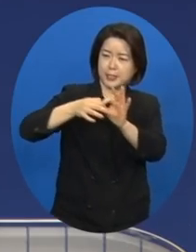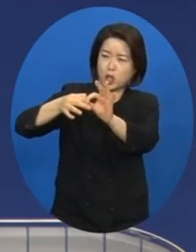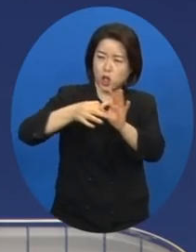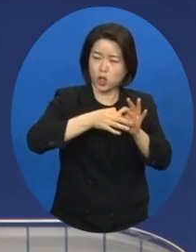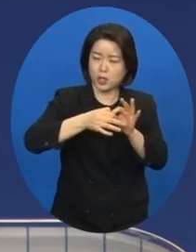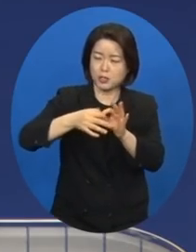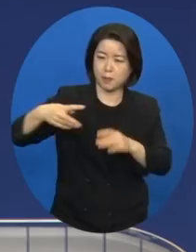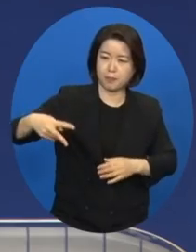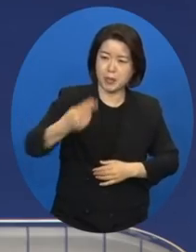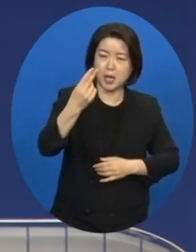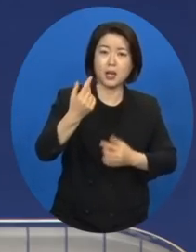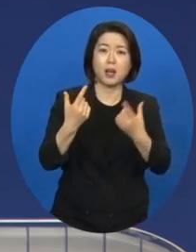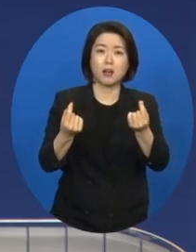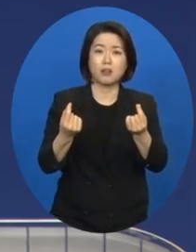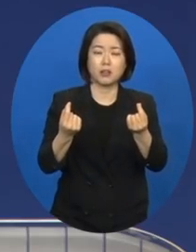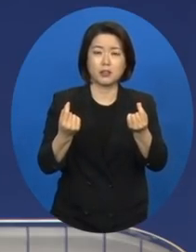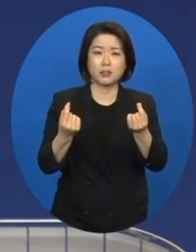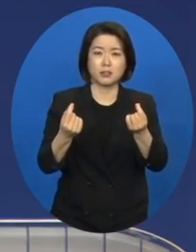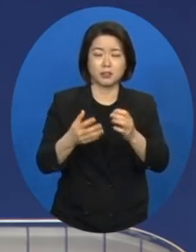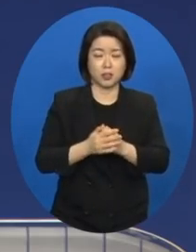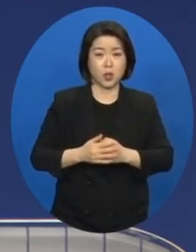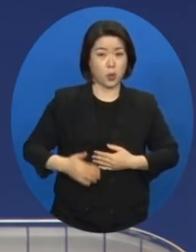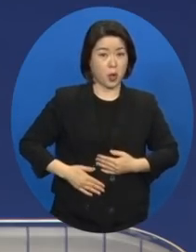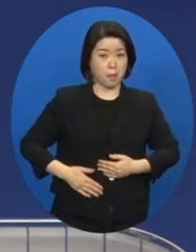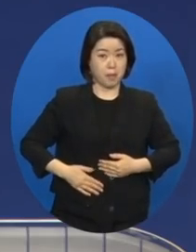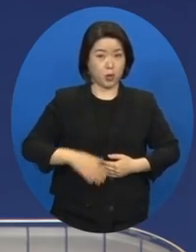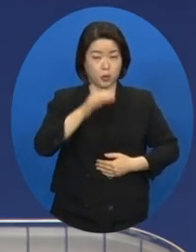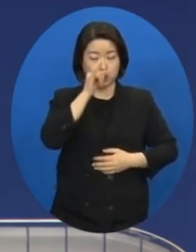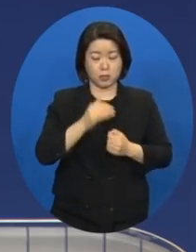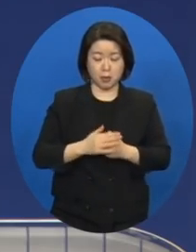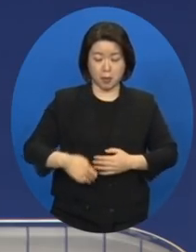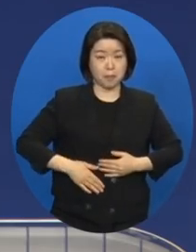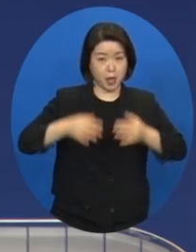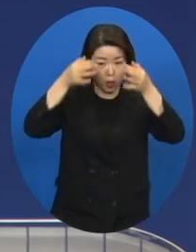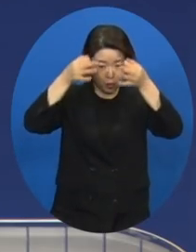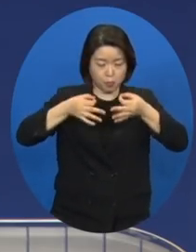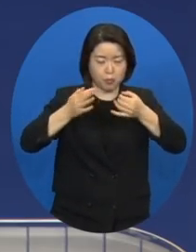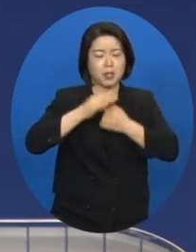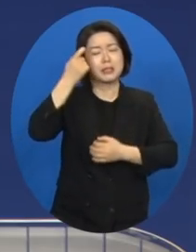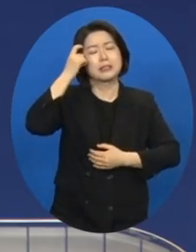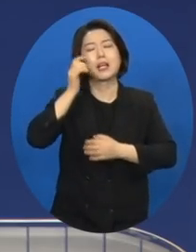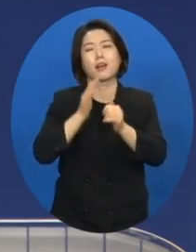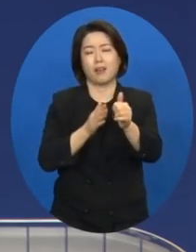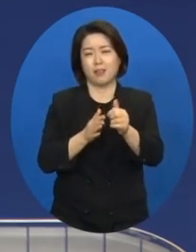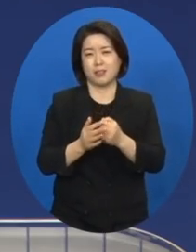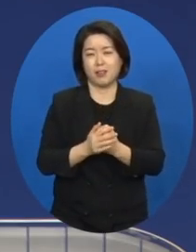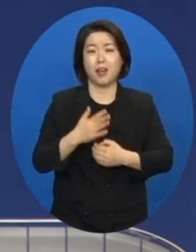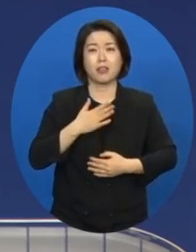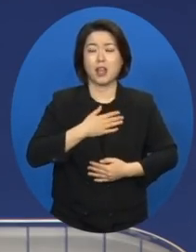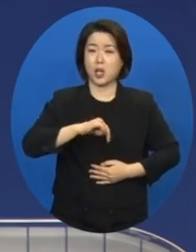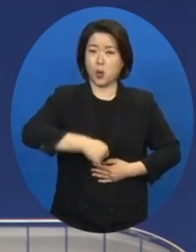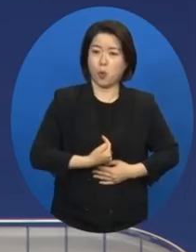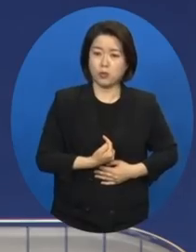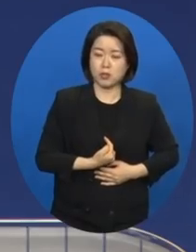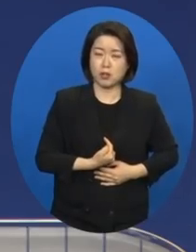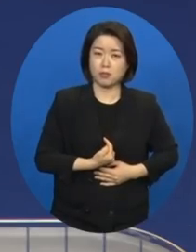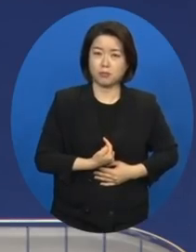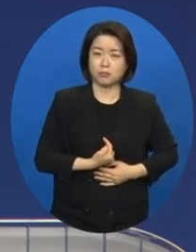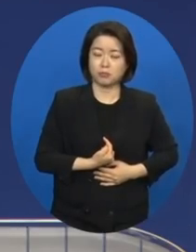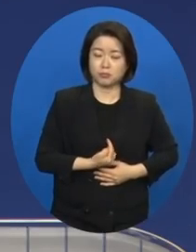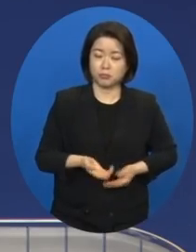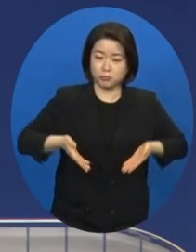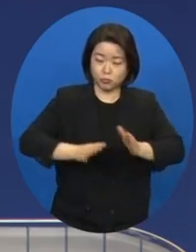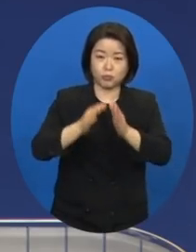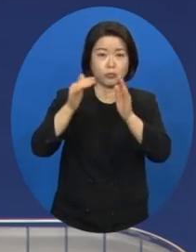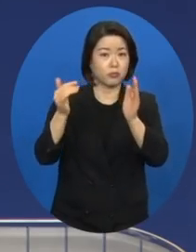느낌. 그러니까 우리가 지금 배꼽 있지 않습니까? 여러분 배꼽을 보시면서 생각하셔야 돼요. 나는 혼자 그냥 딱 태어난